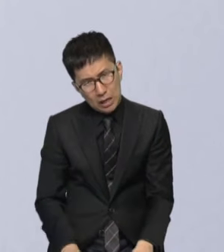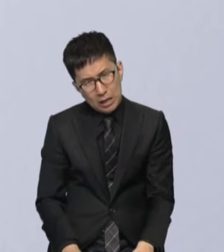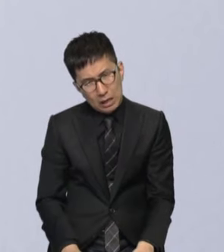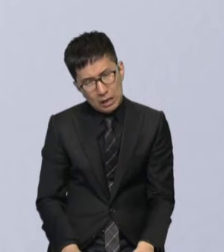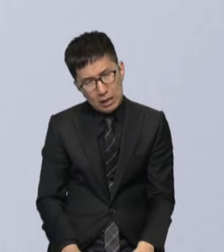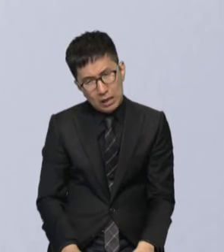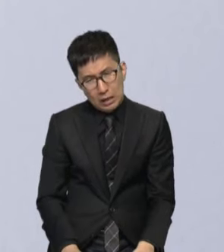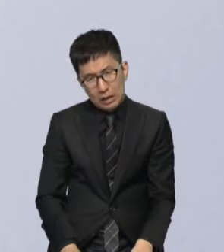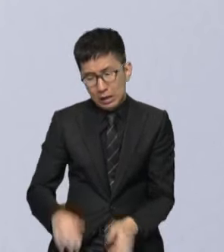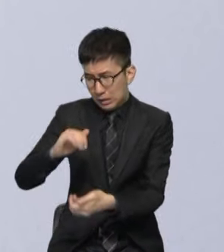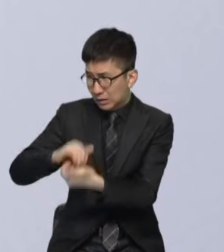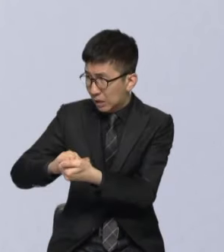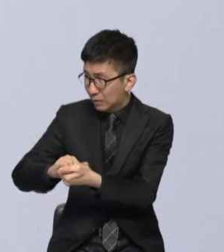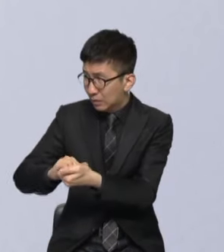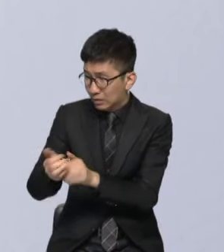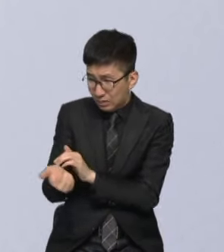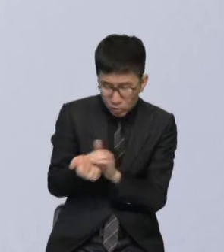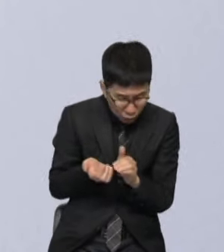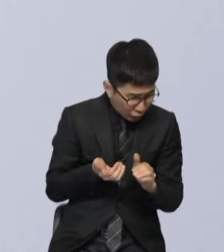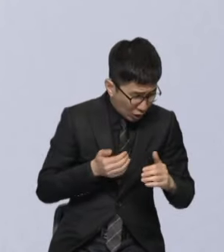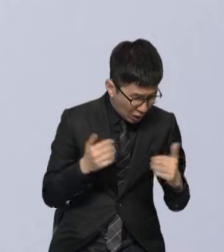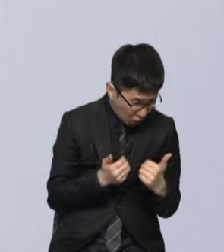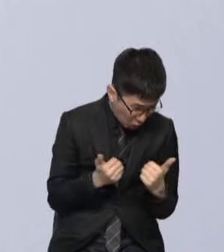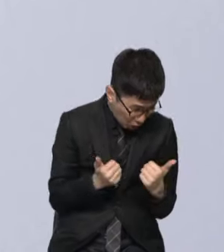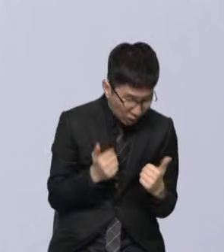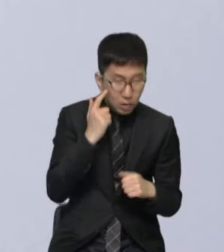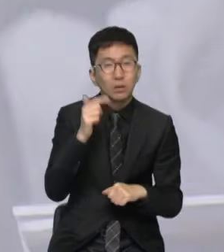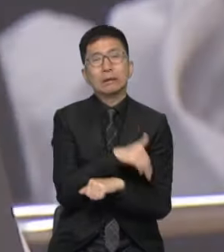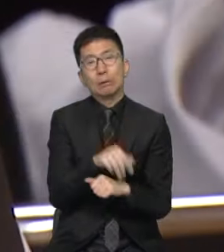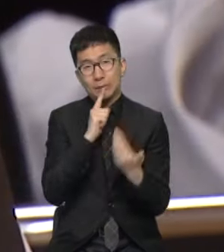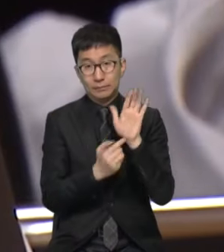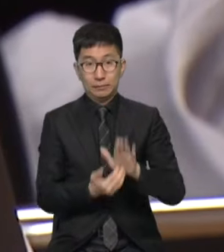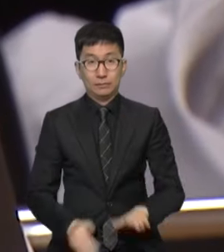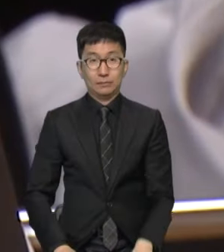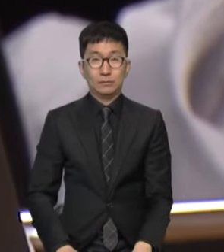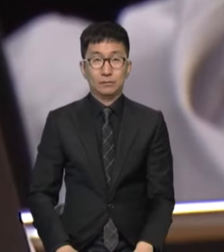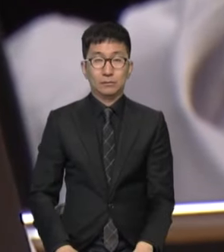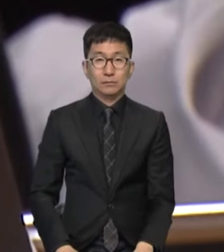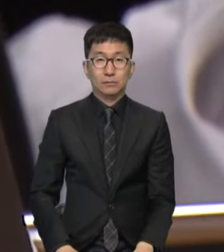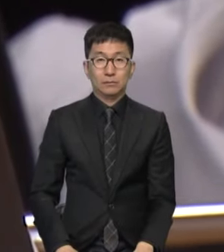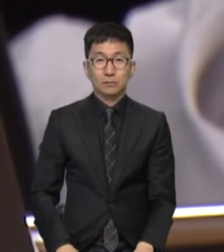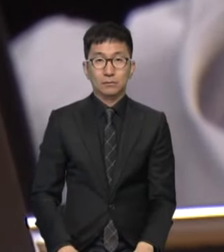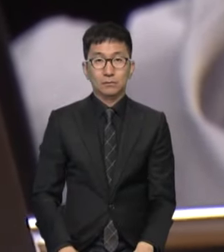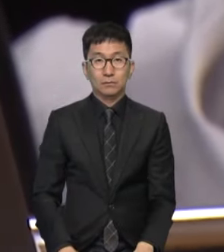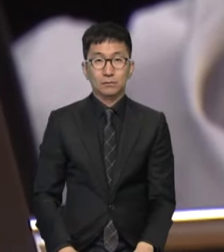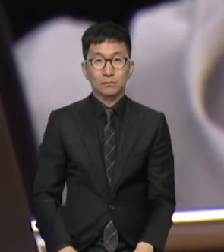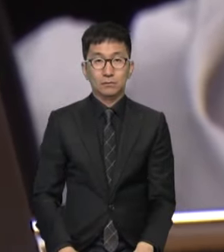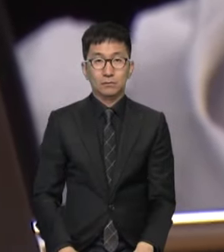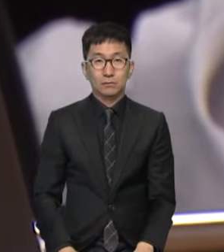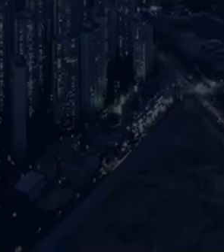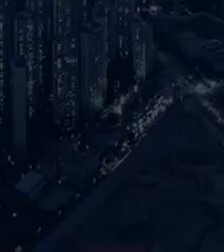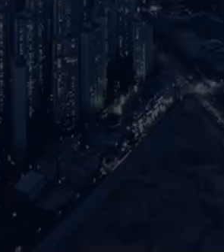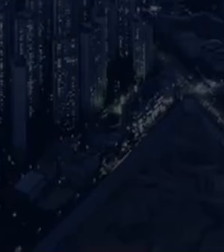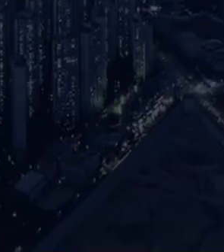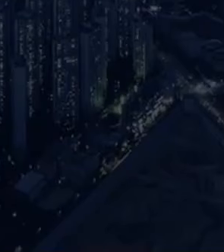제출 기한까지 내부 회의를 이어갈 예정이라고 막판까지 고심할 뜻을 밝혔습니다. SBS 김지욱입니다.